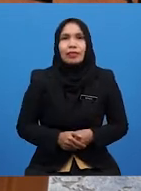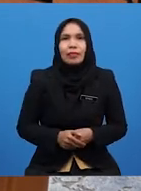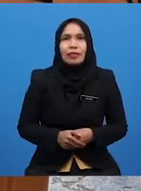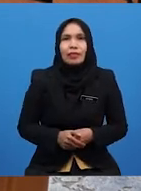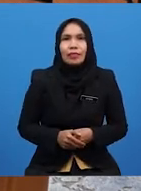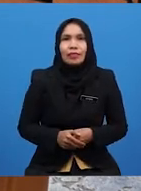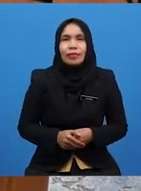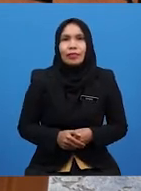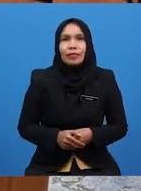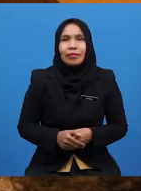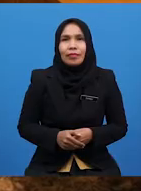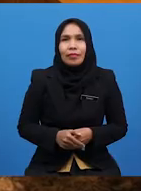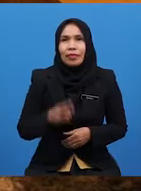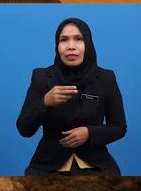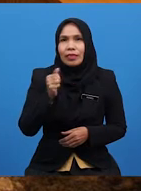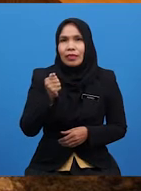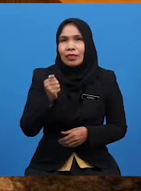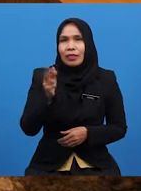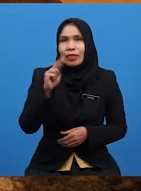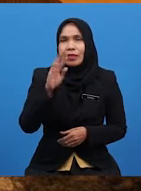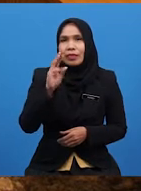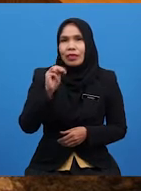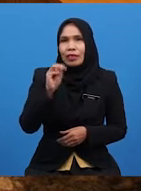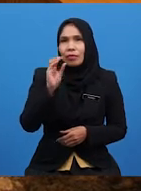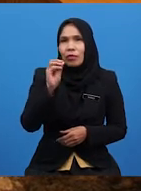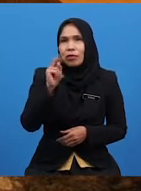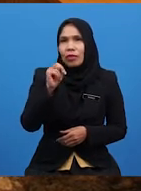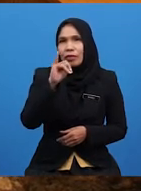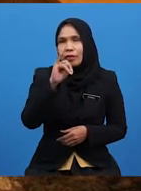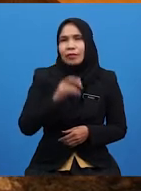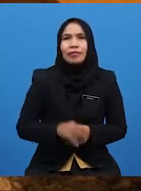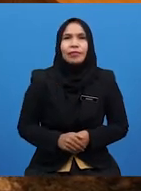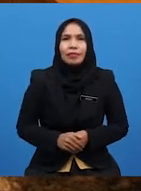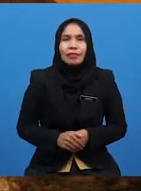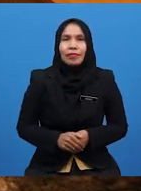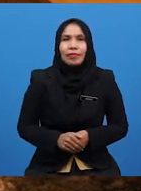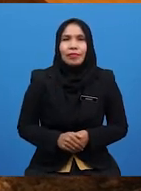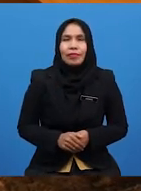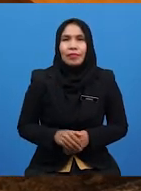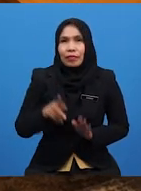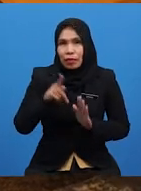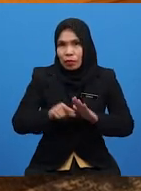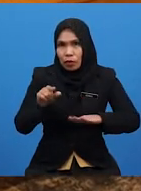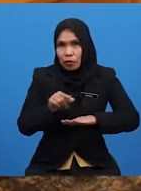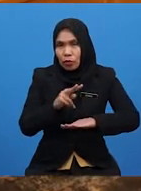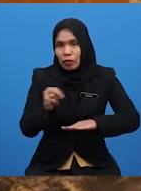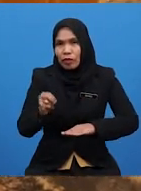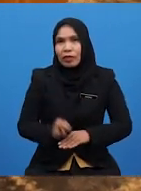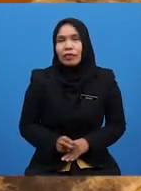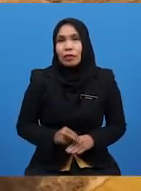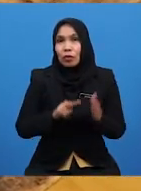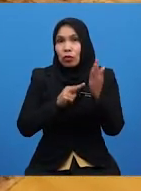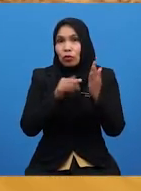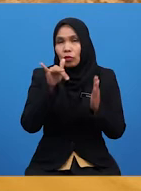tampak dalam setiap elemen pengulangan penggunaan unsur yang sama lebih daripada satu